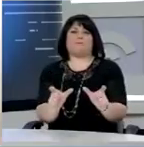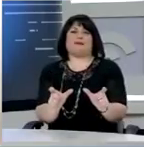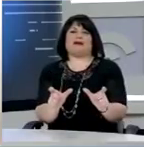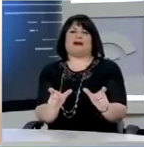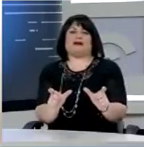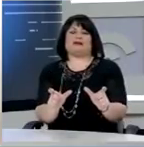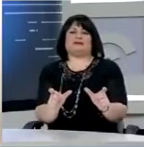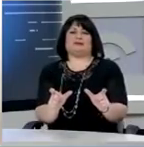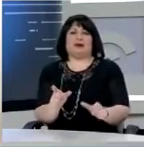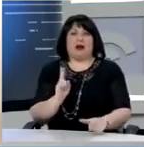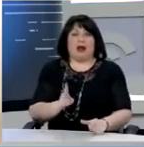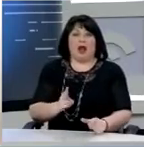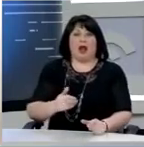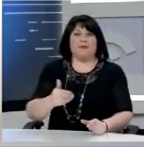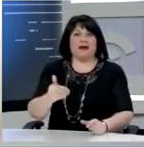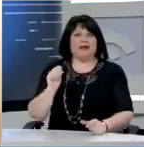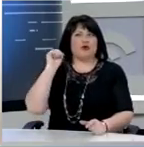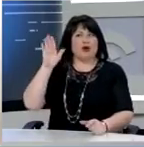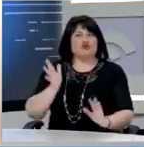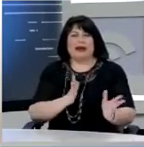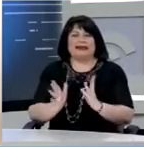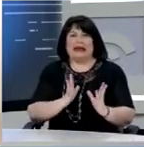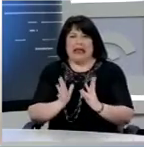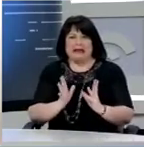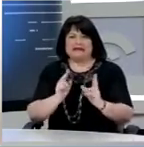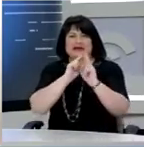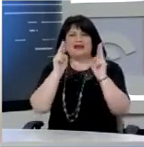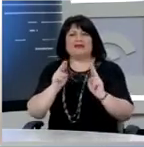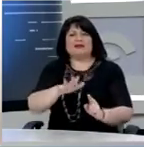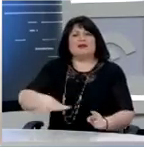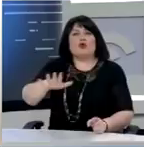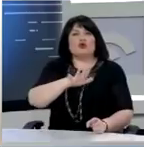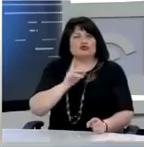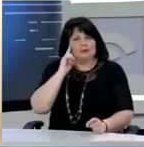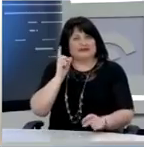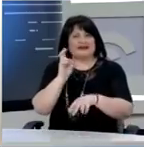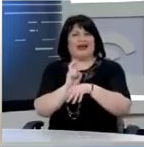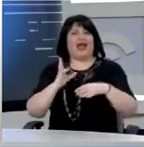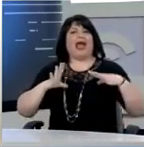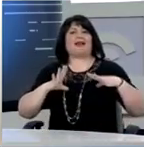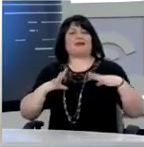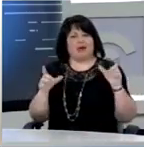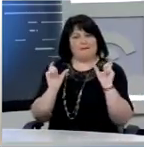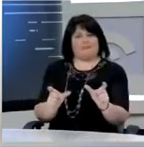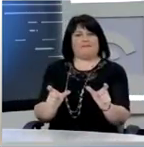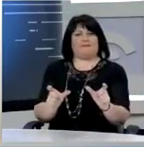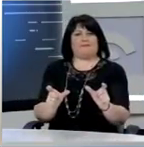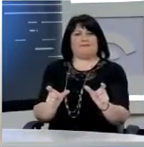έναντι κινδύνων εξωγενών από το διεθνές περιβάλλον. Στοχεύουν δηλαδή τα μέτρα